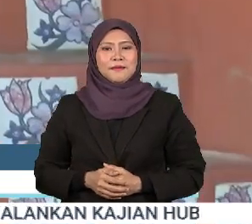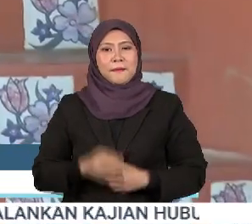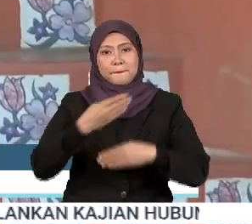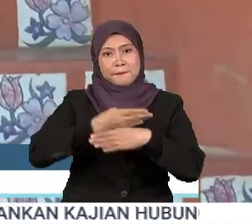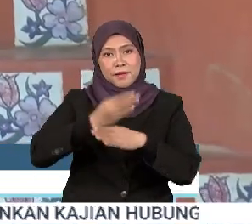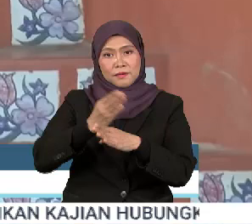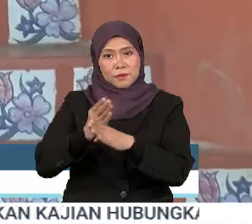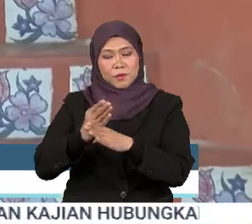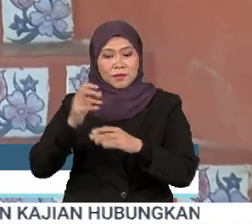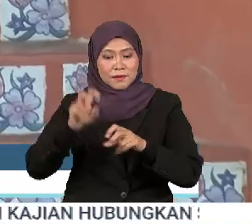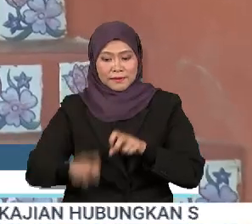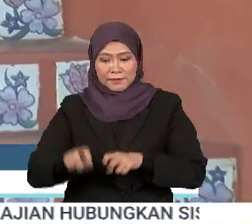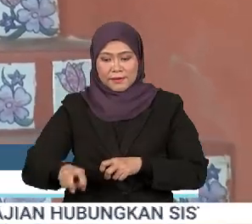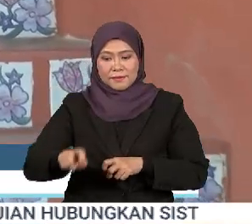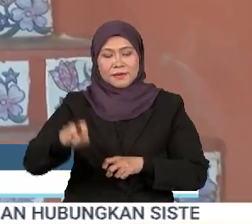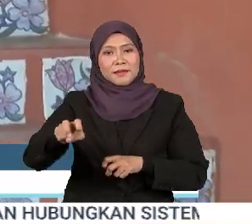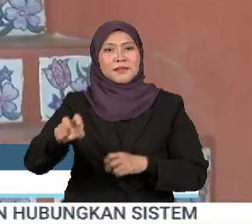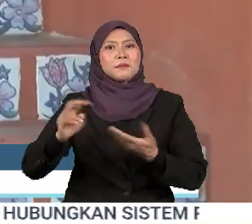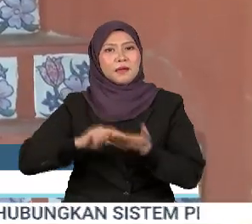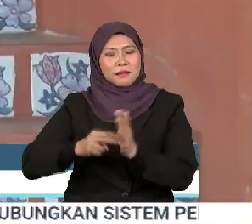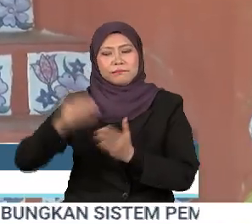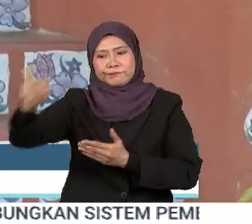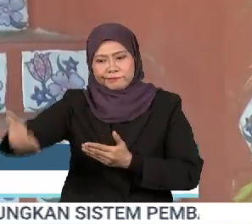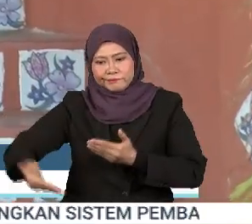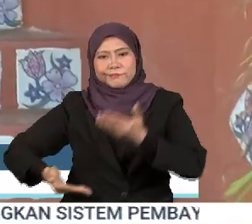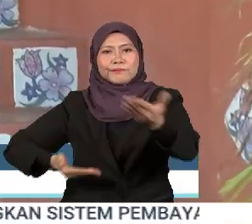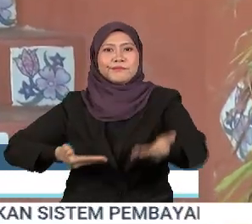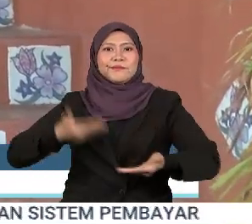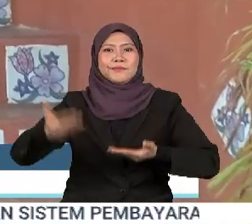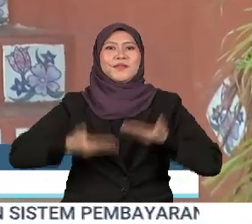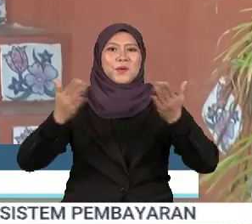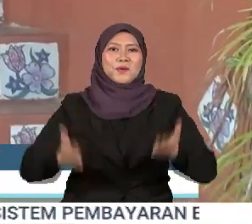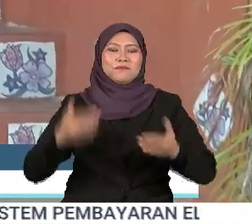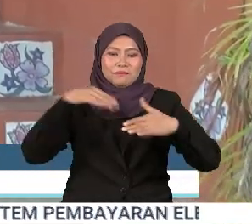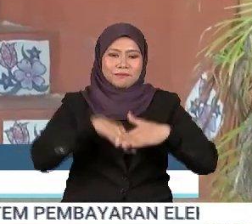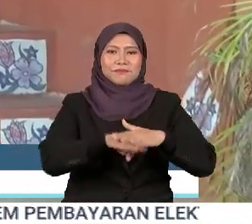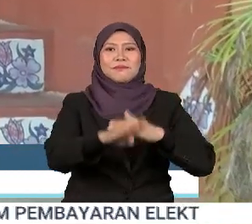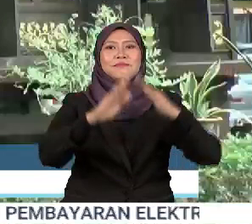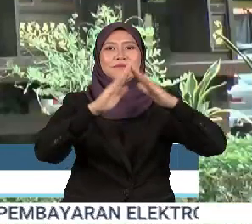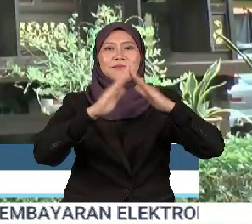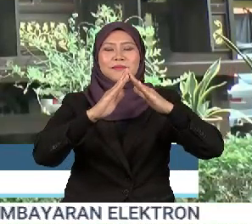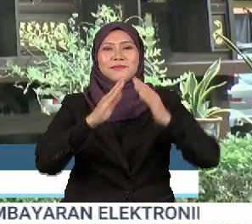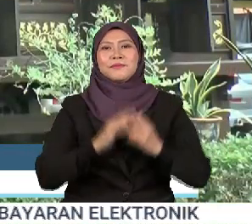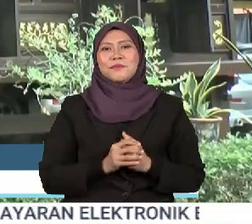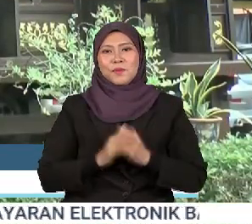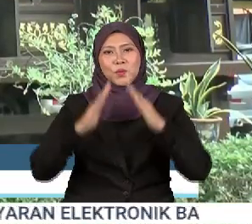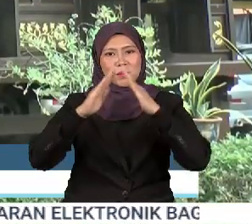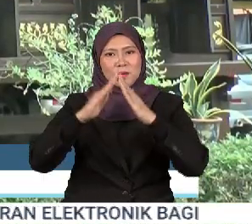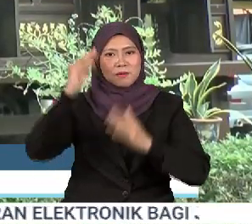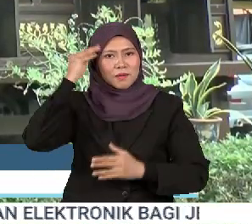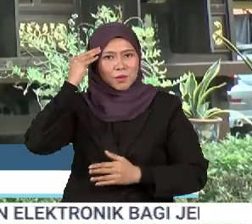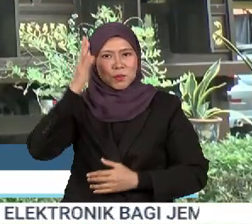Bentuk tangganya membawa maksud mengalu-alukan kedatangan tetamu ke rumah berkenaan. Rumah Melayu Melaka